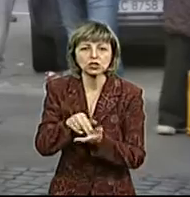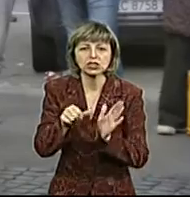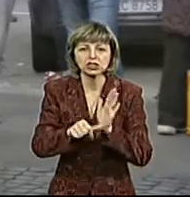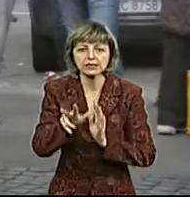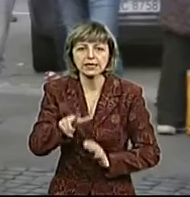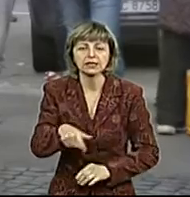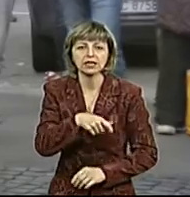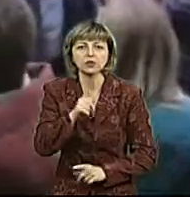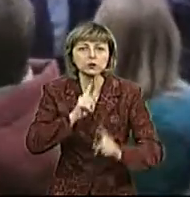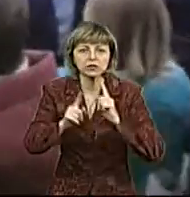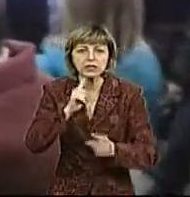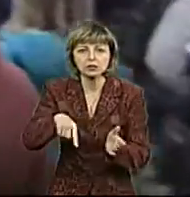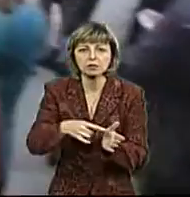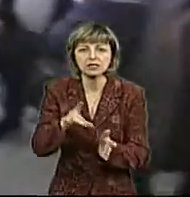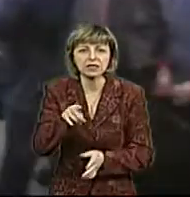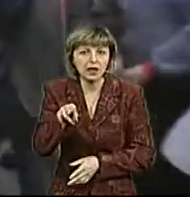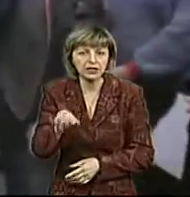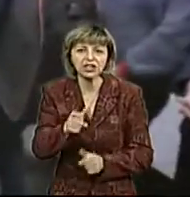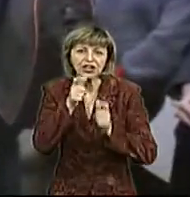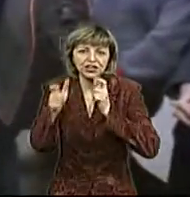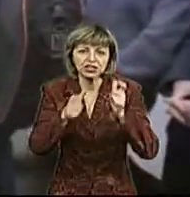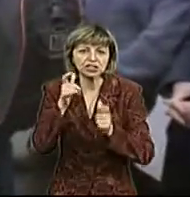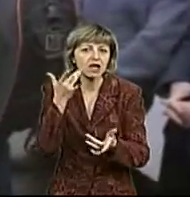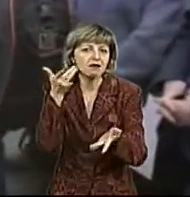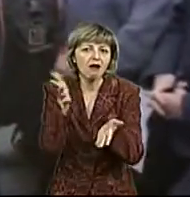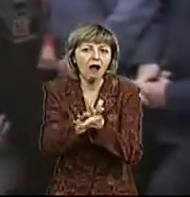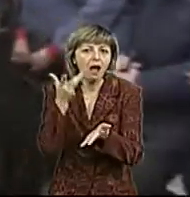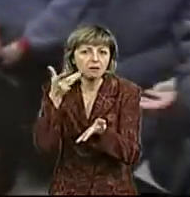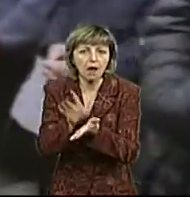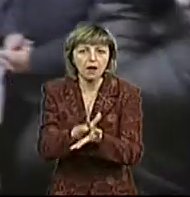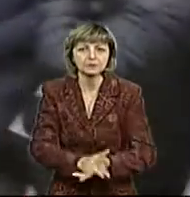63-ю сесію міськради, кричали «Ганьба!».